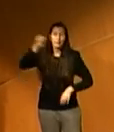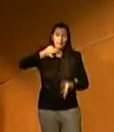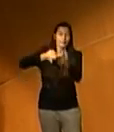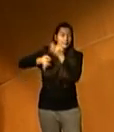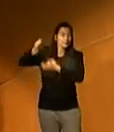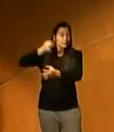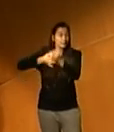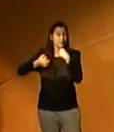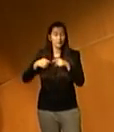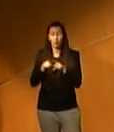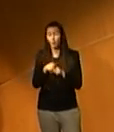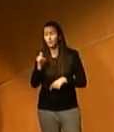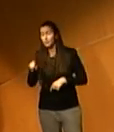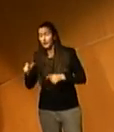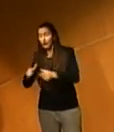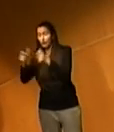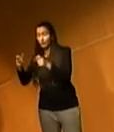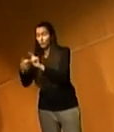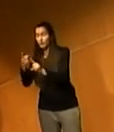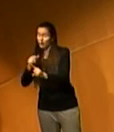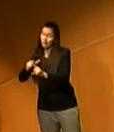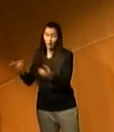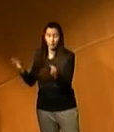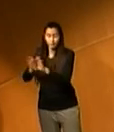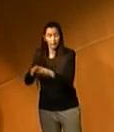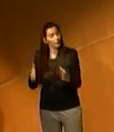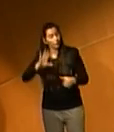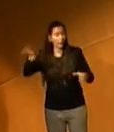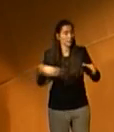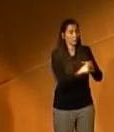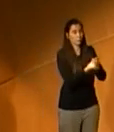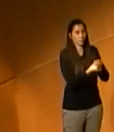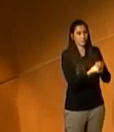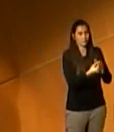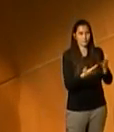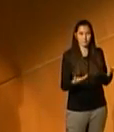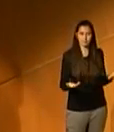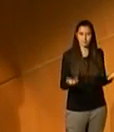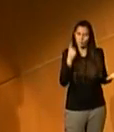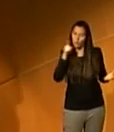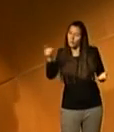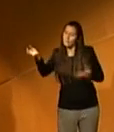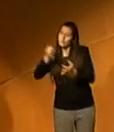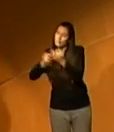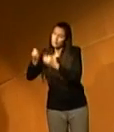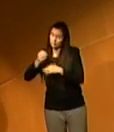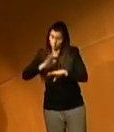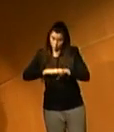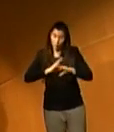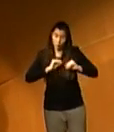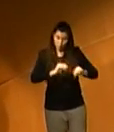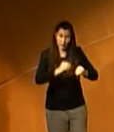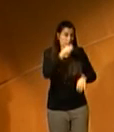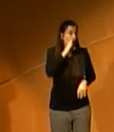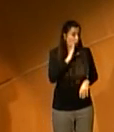disent, on va fermer tel ou tel établissement, on va maintenant, c'est l'inclusion. Et je crois qu'ils le disent, mais c'est en train de se faire, au niveau des parents,